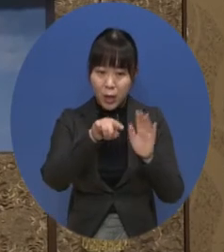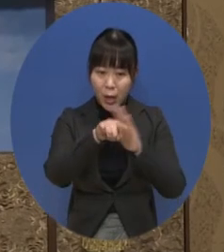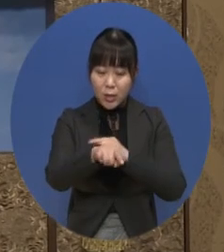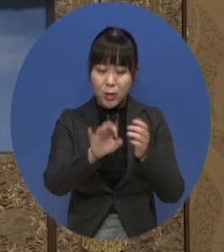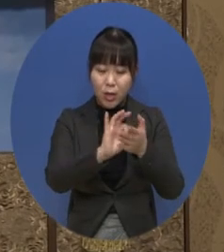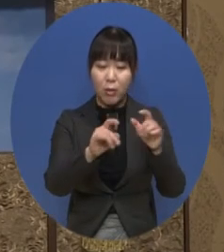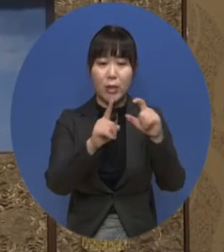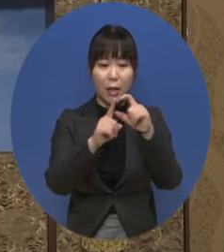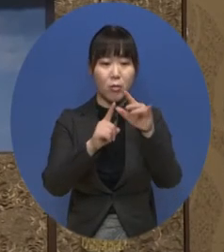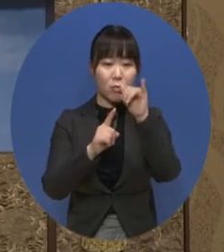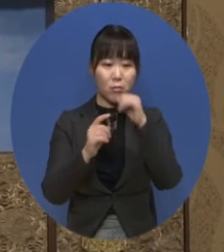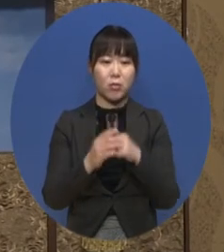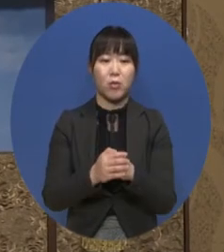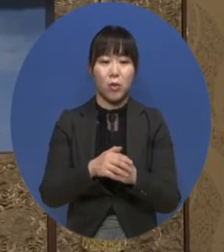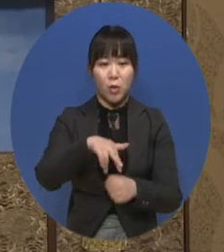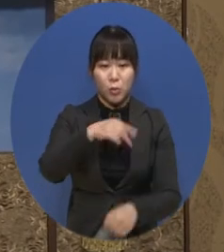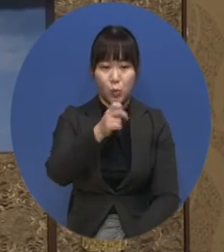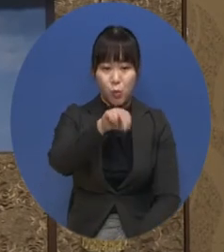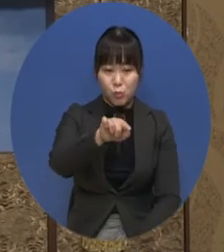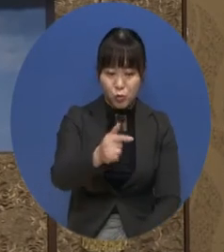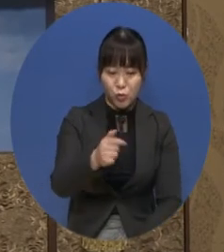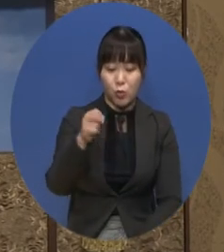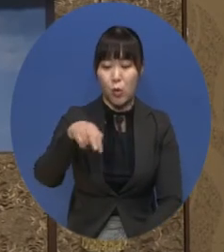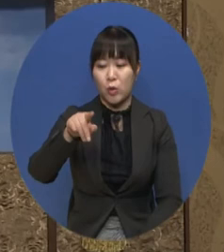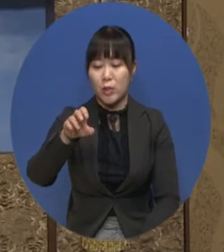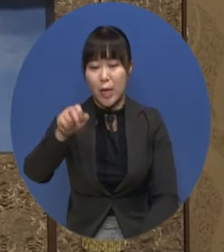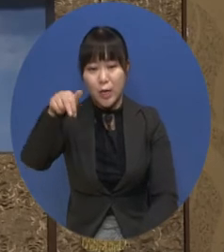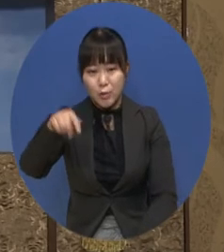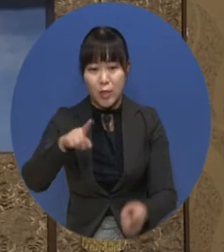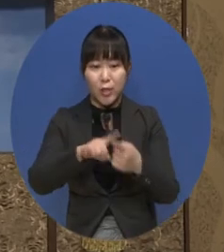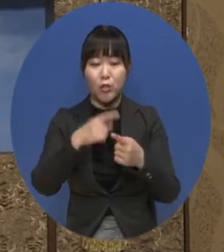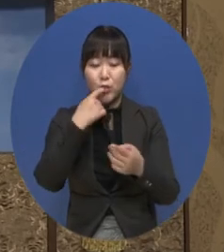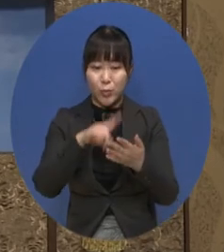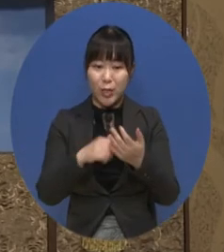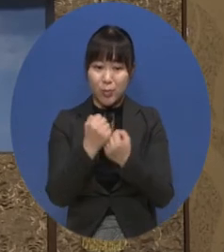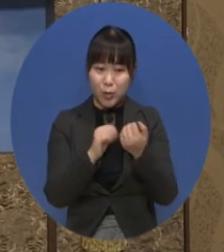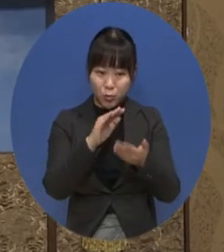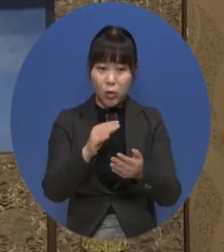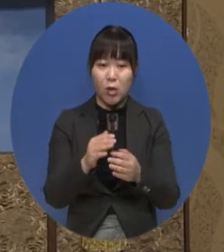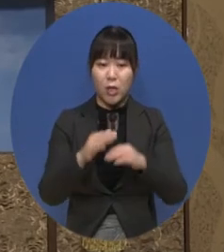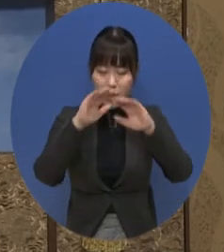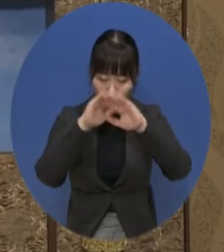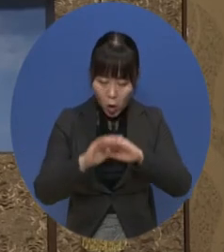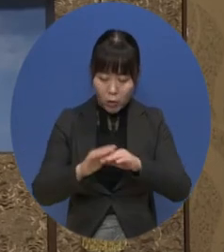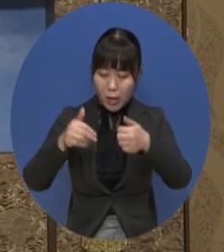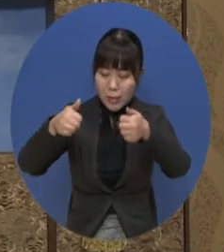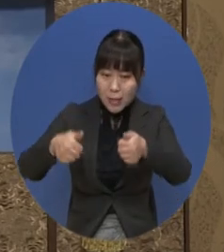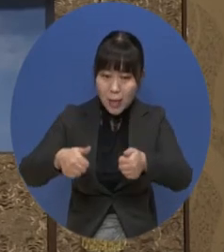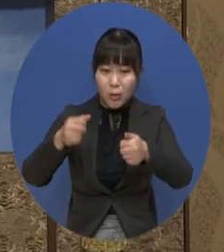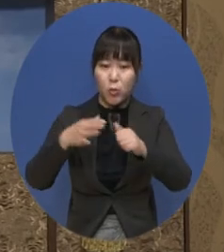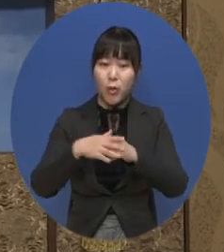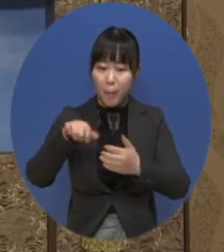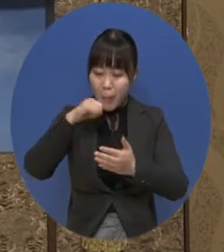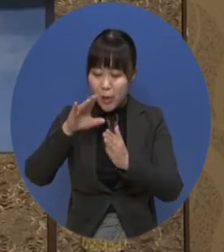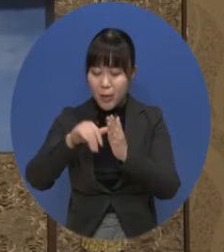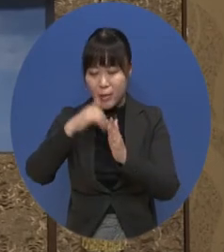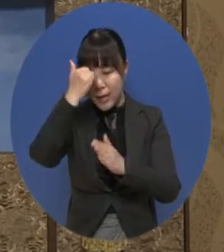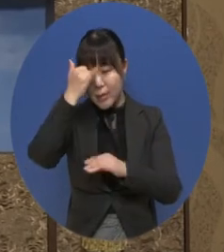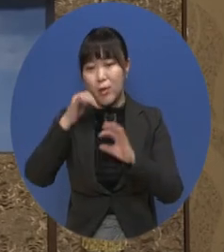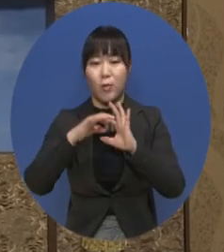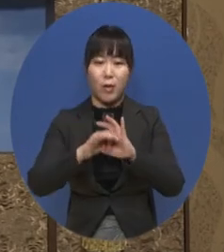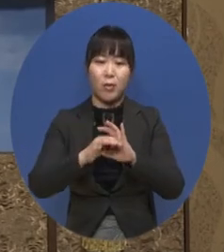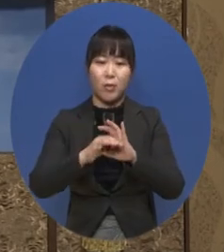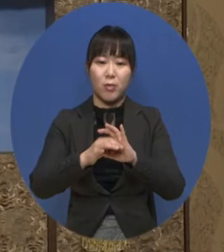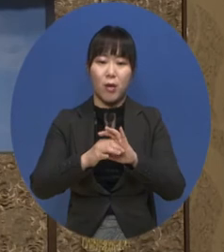단어들이 있죠. 조문, 상주 이런 것도 쉽게 알려주고 가서 절하거나 인사를 하거나 혹은 네. 식사를 할 때 예절이나 이런 거를